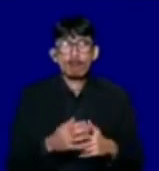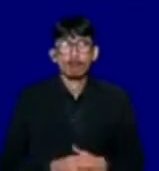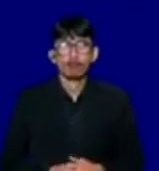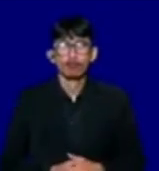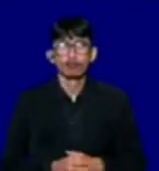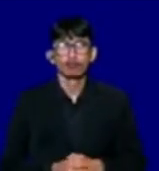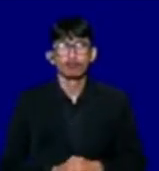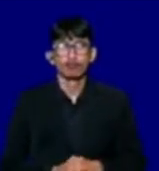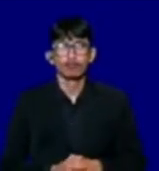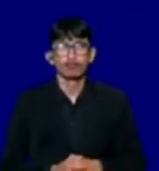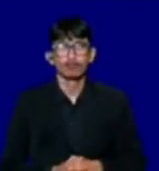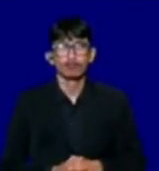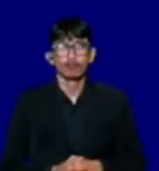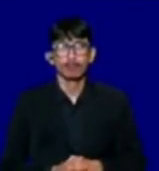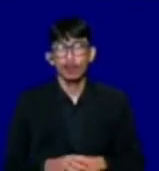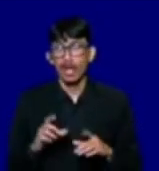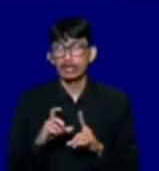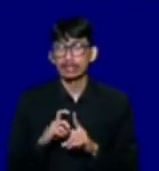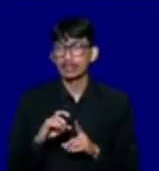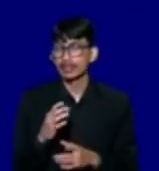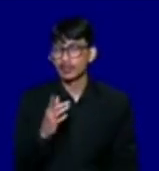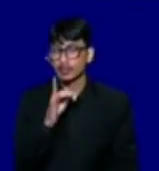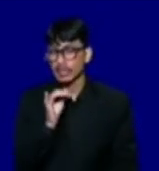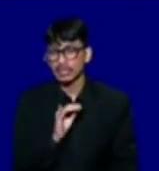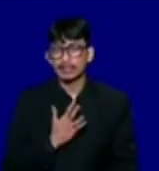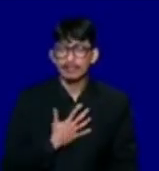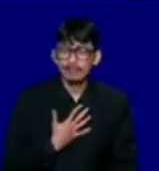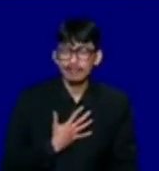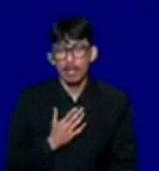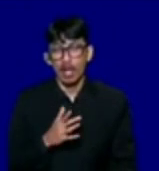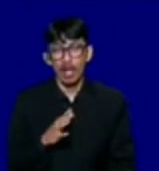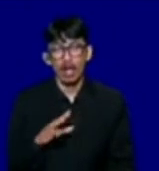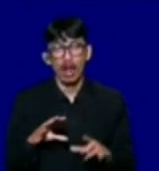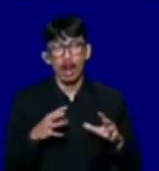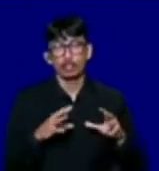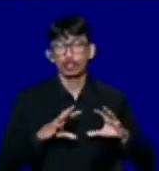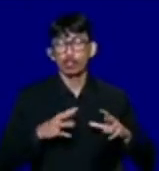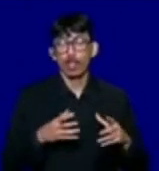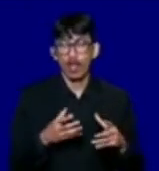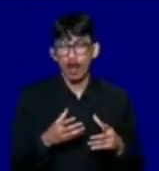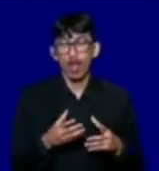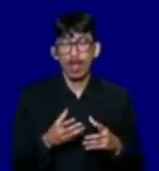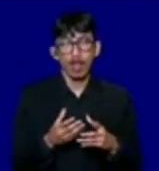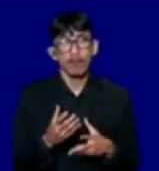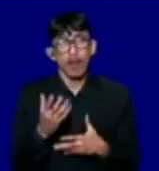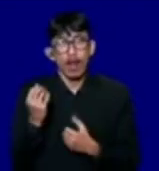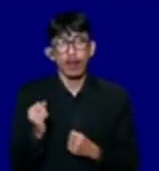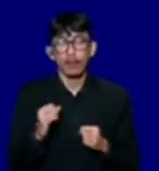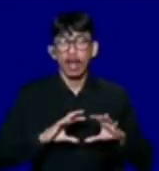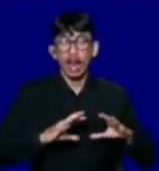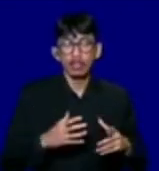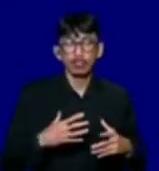kita dihadapkan pada dilema-dilema untuk reformasi birokrasi berkelas dunia di satu sisi kita berharap birokrasi kita berkelas dunia